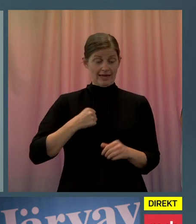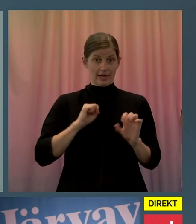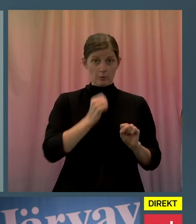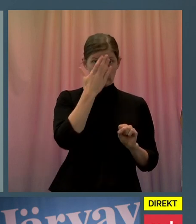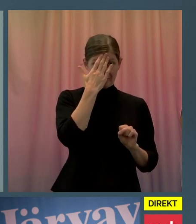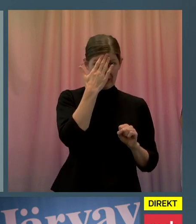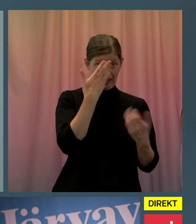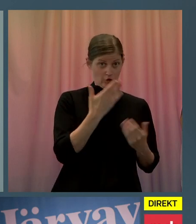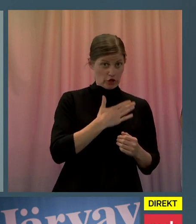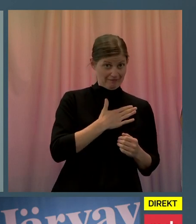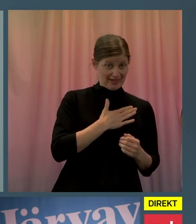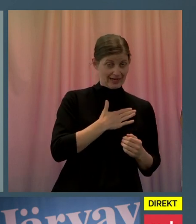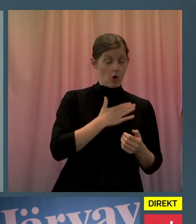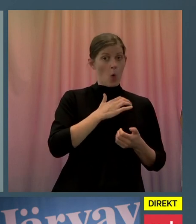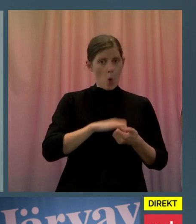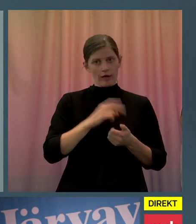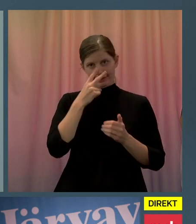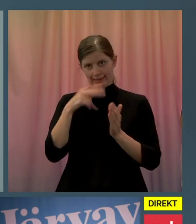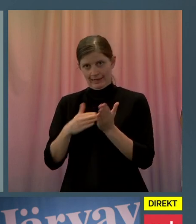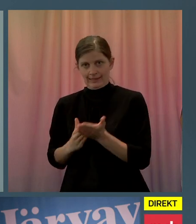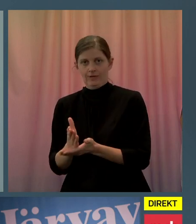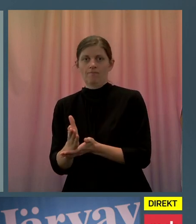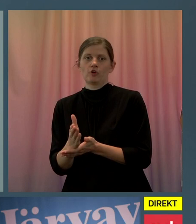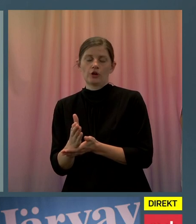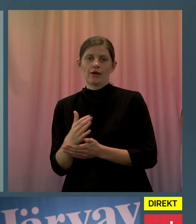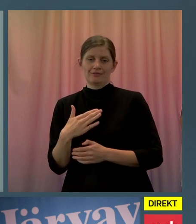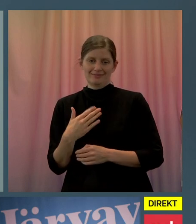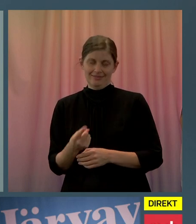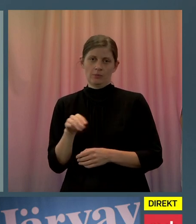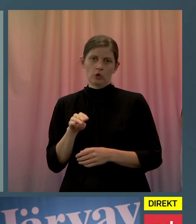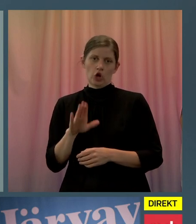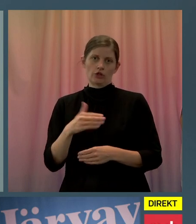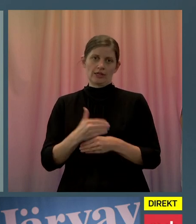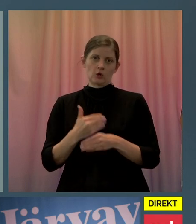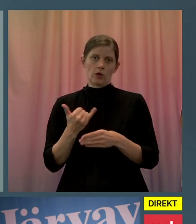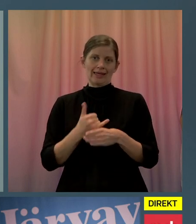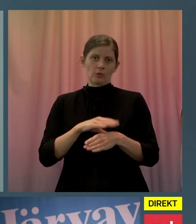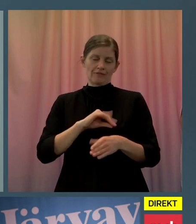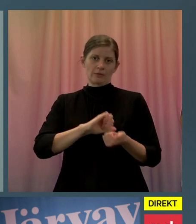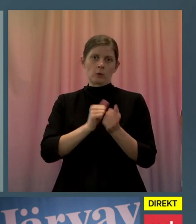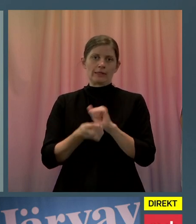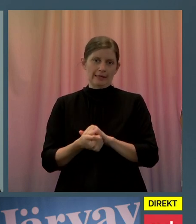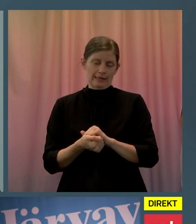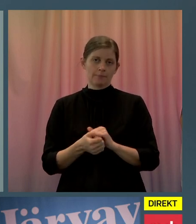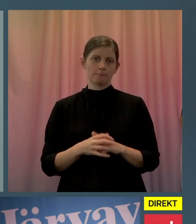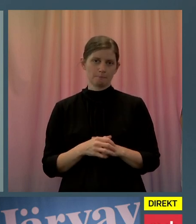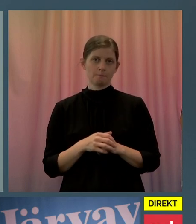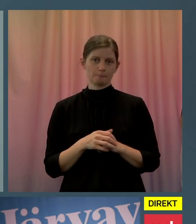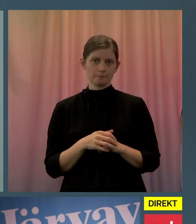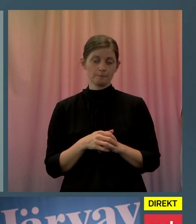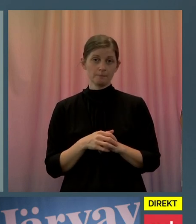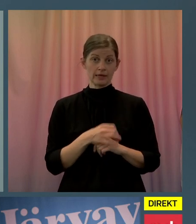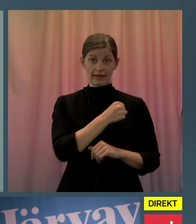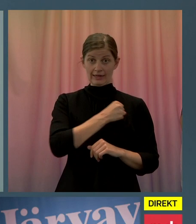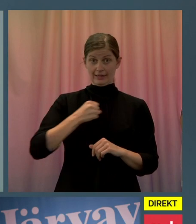vill och kan få någonting gjort. Det är Moderaternas roll i svensk politik. Den regering